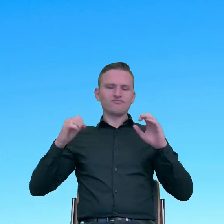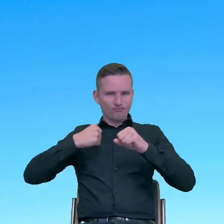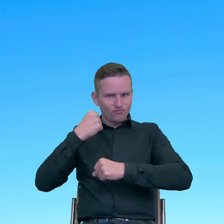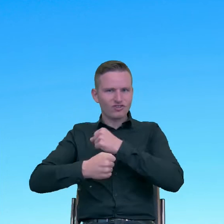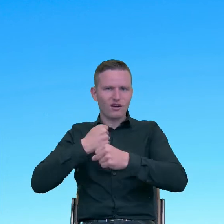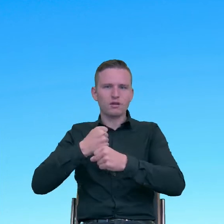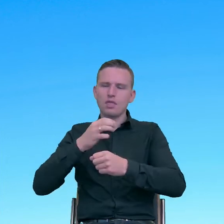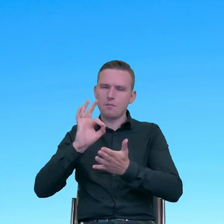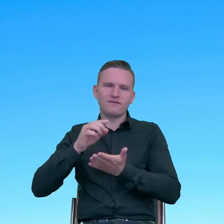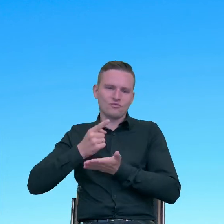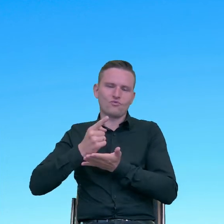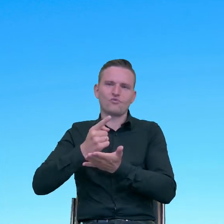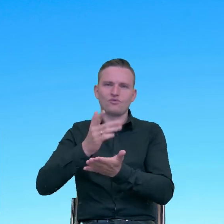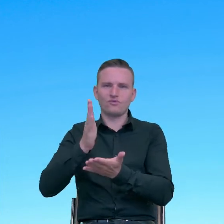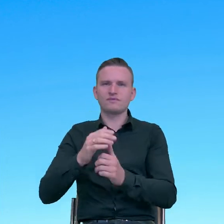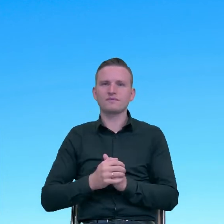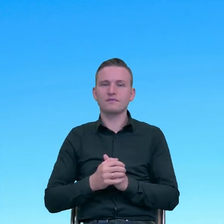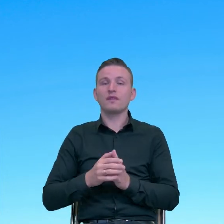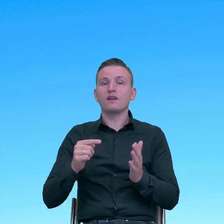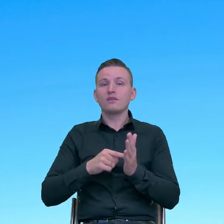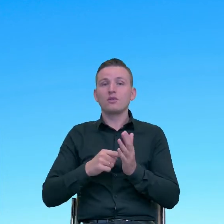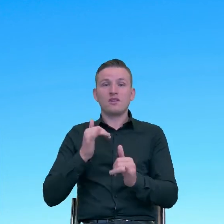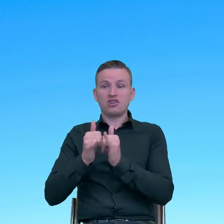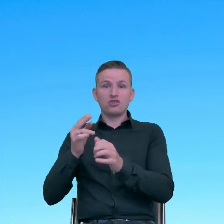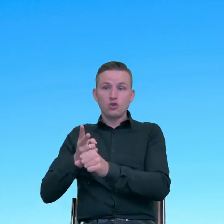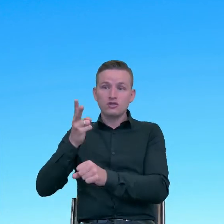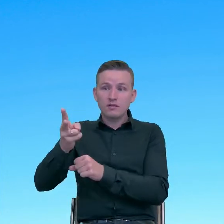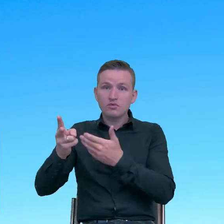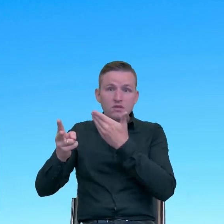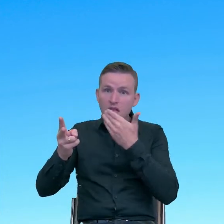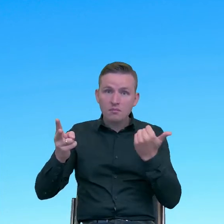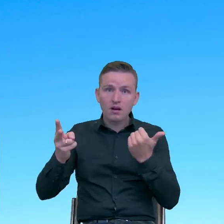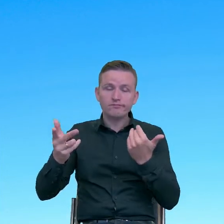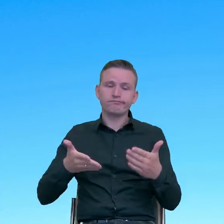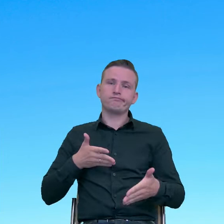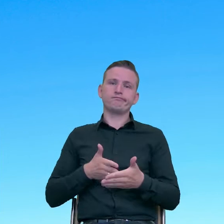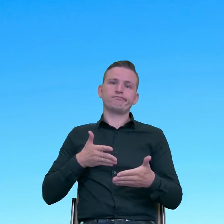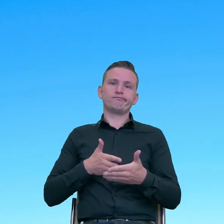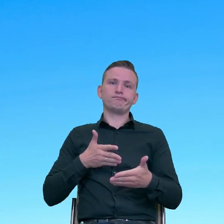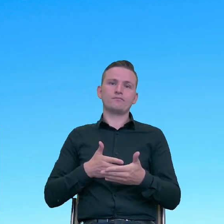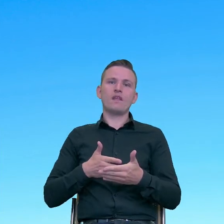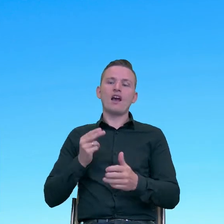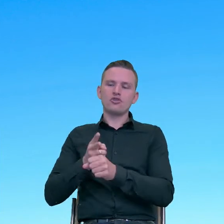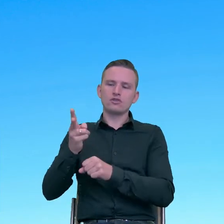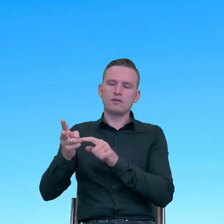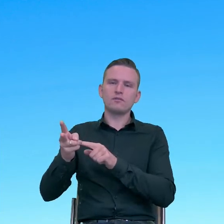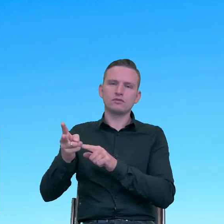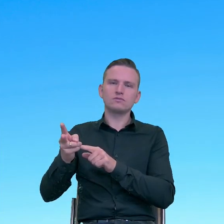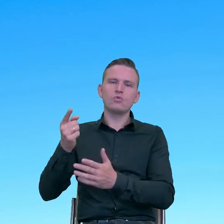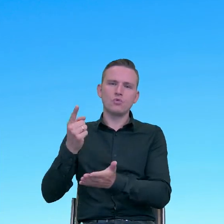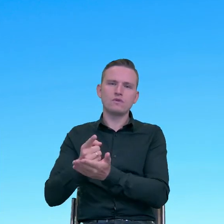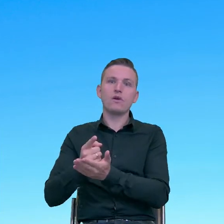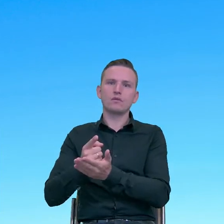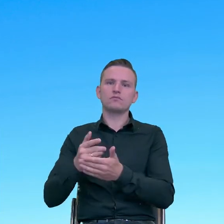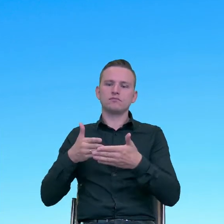gdyby nie ta dostępność, która w pewnym kluczowym momencie była ważna w moim życiu. I pani powiedziała